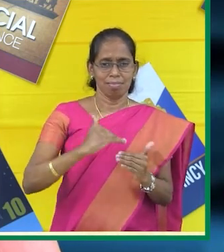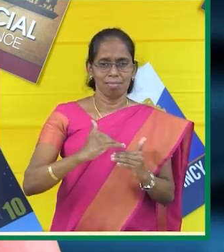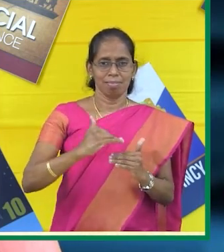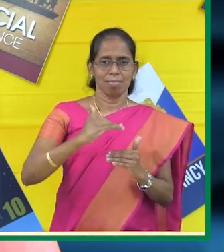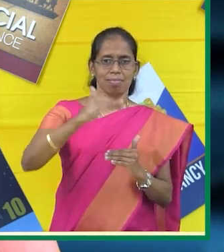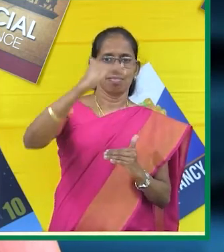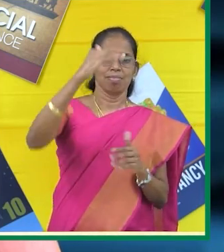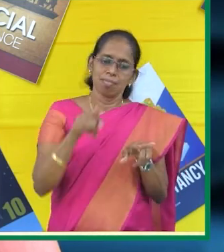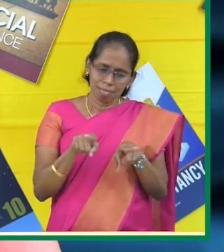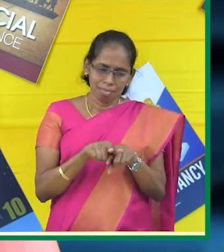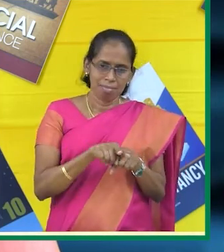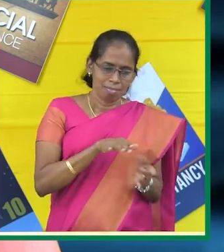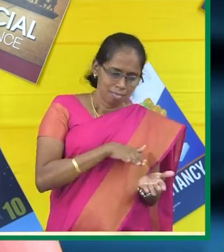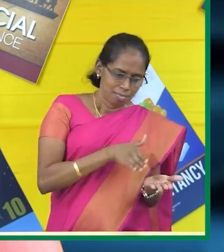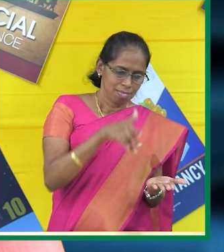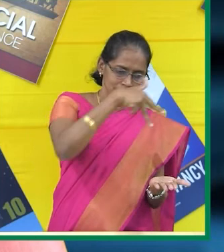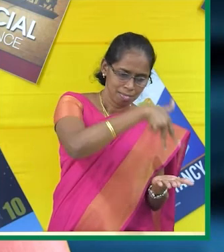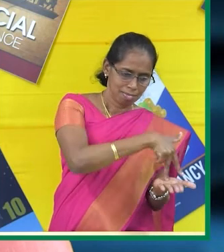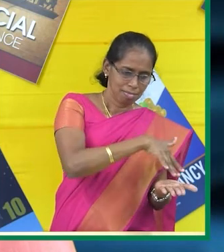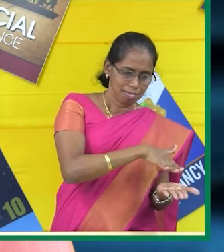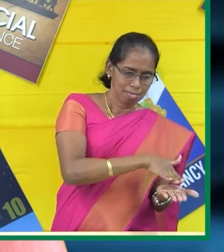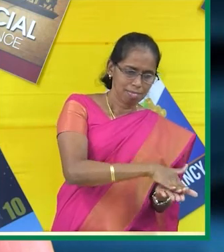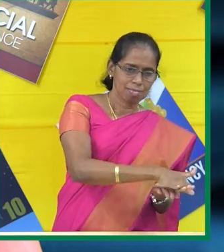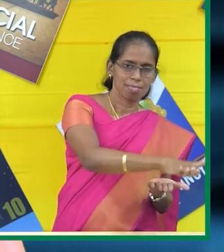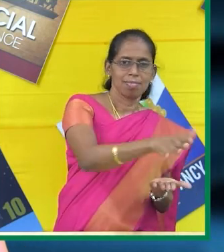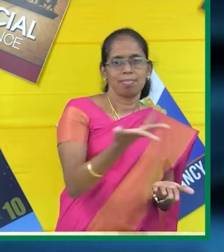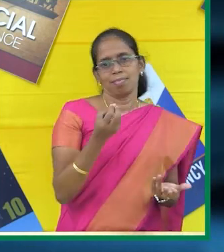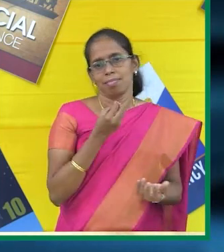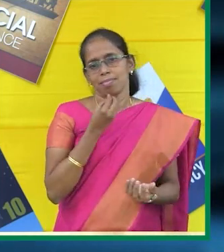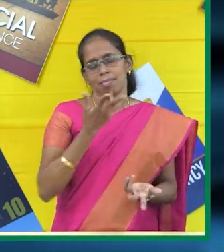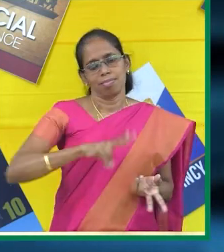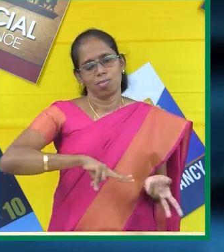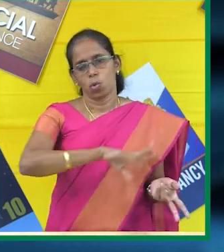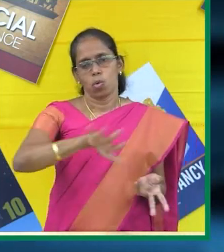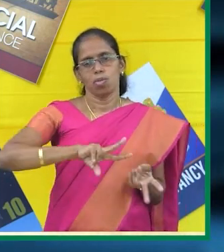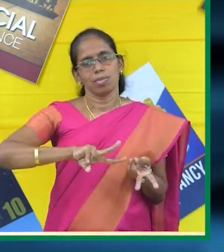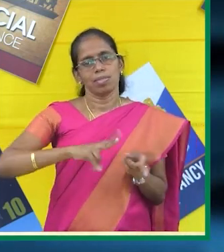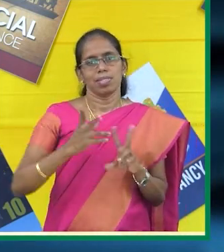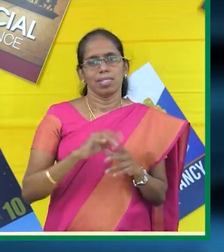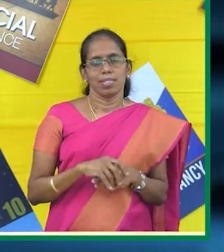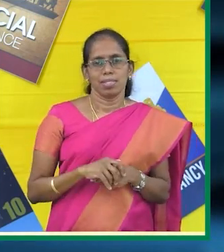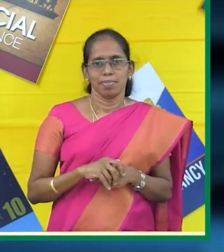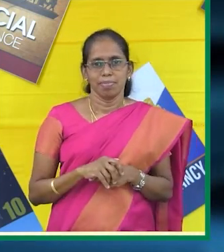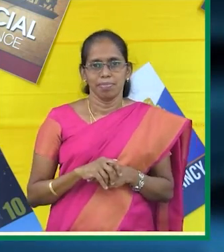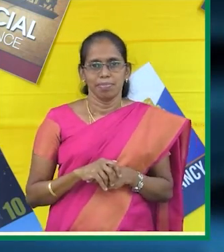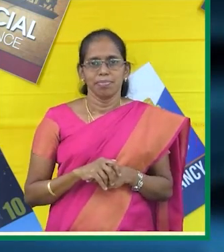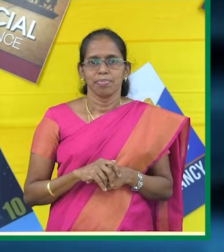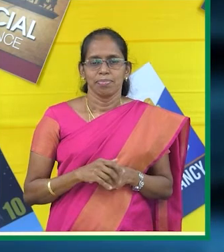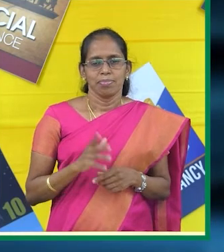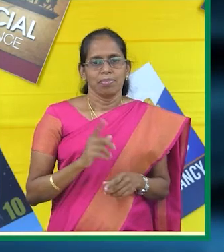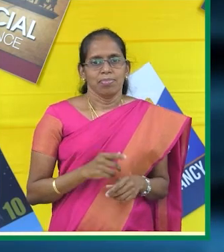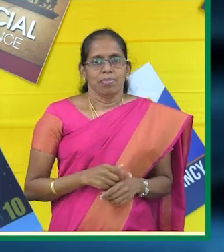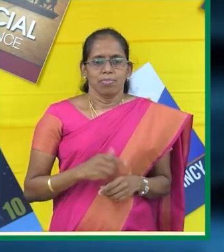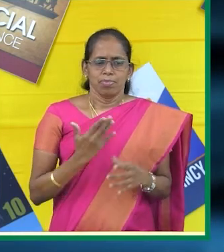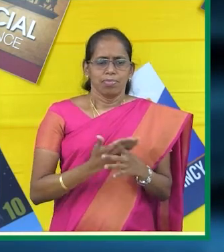போதும் என்கிறபடி இருக்கும் அப்படின்னு சொல்கிறார். ஸோ அப்படியே அதை வந்துட்டு திரும்ப அந்த பணியை முடித்து கொண்டு